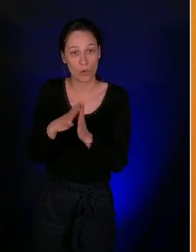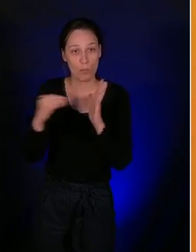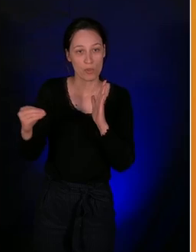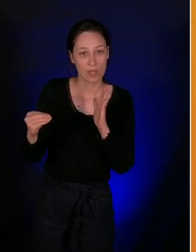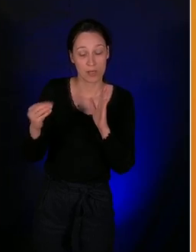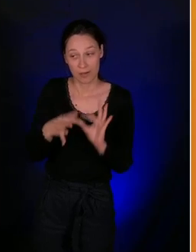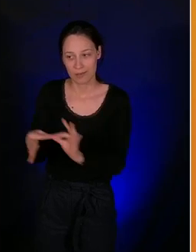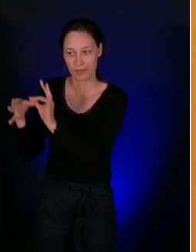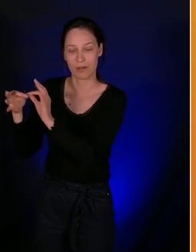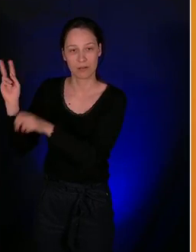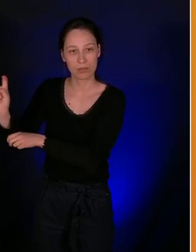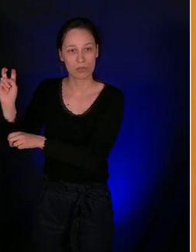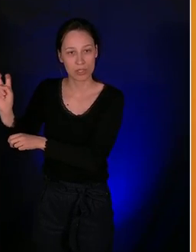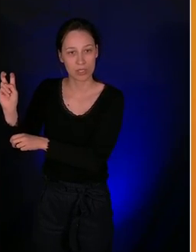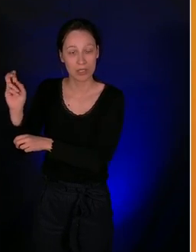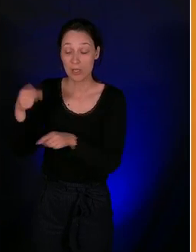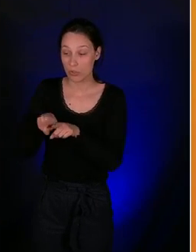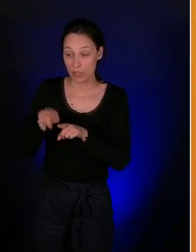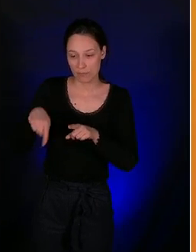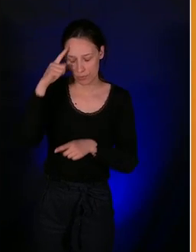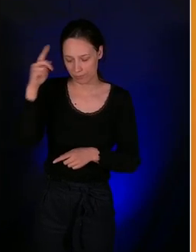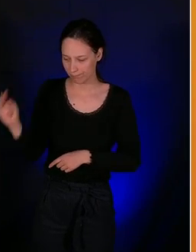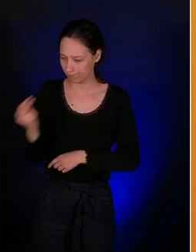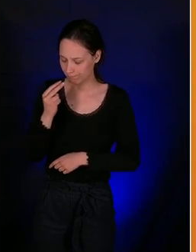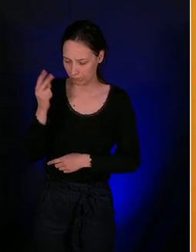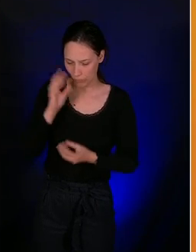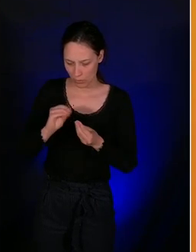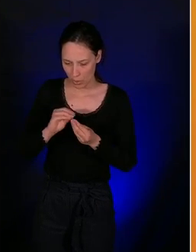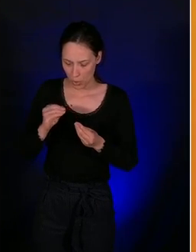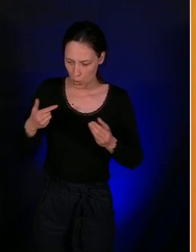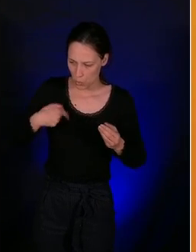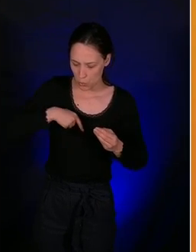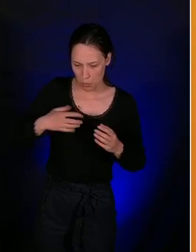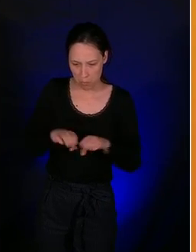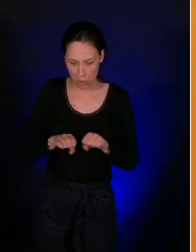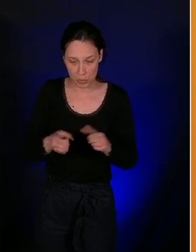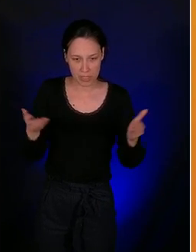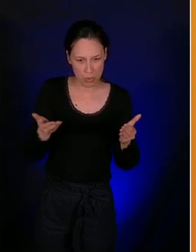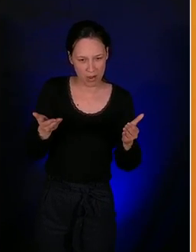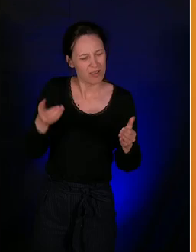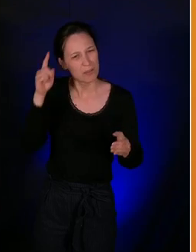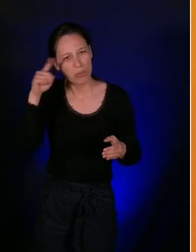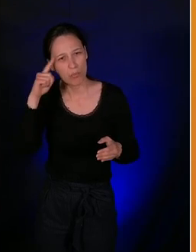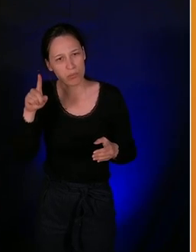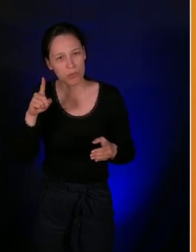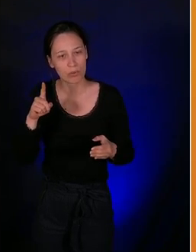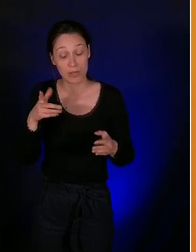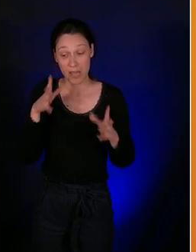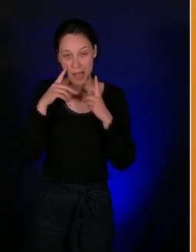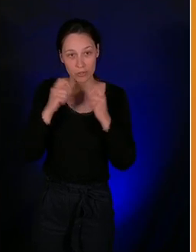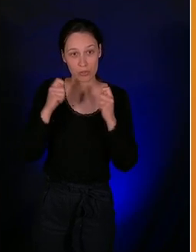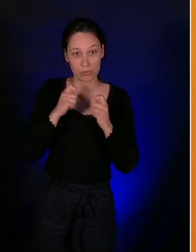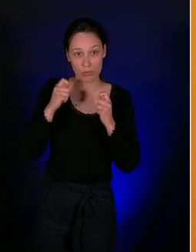suivantes. Que produisons-nous? Pourquoi? Faisons également attention à la propagande de la